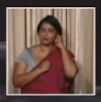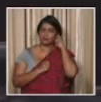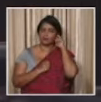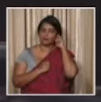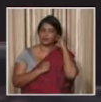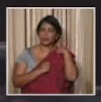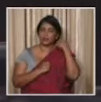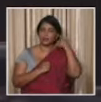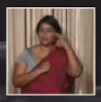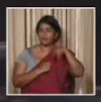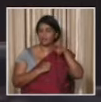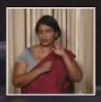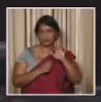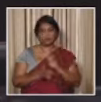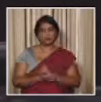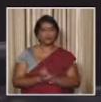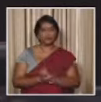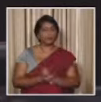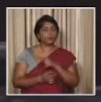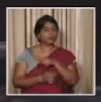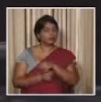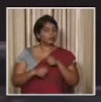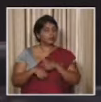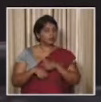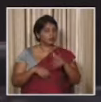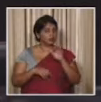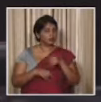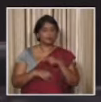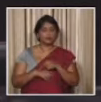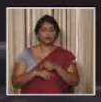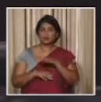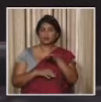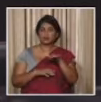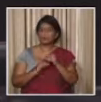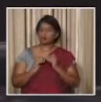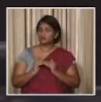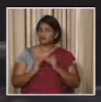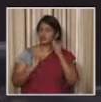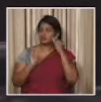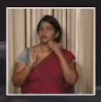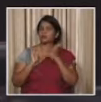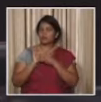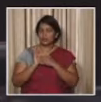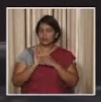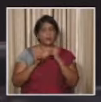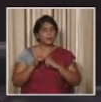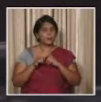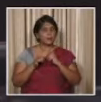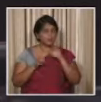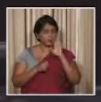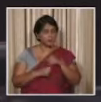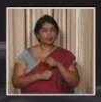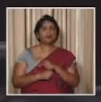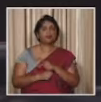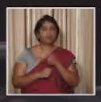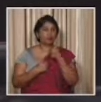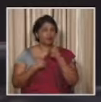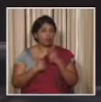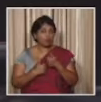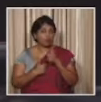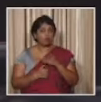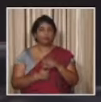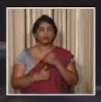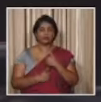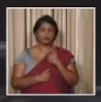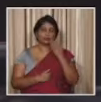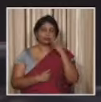අපි විශ්වාස කරනවා. සහ මේ වෙලාවේ ඒ සමාජ සම්මුතිය මේ විදියට ප්‍රශ්න වෙන එක හොඳ දෙයක් හැටියටත්